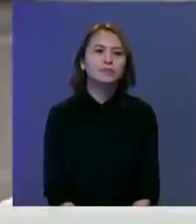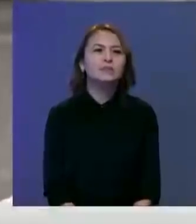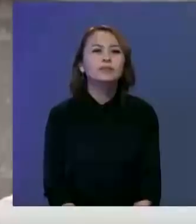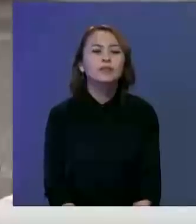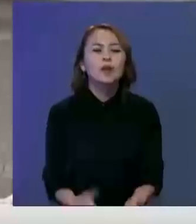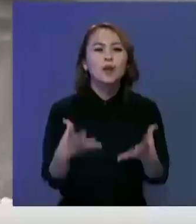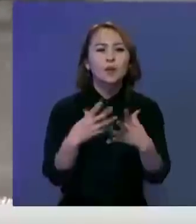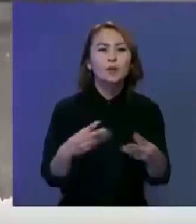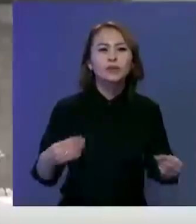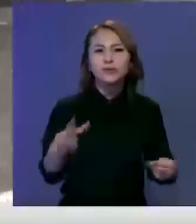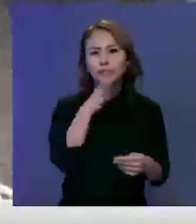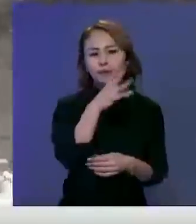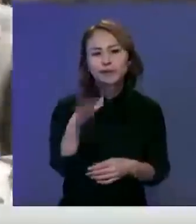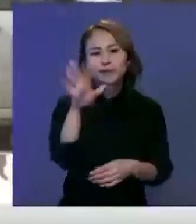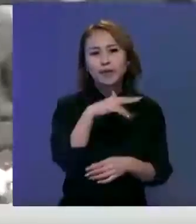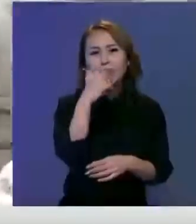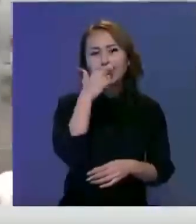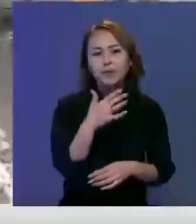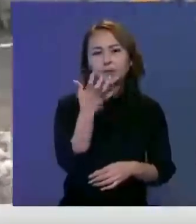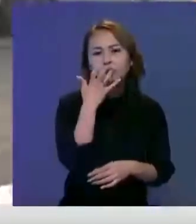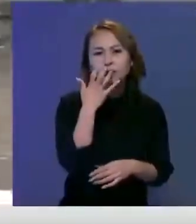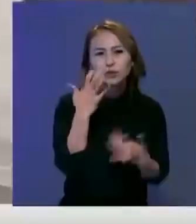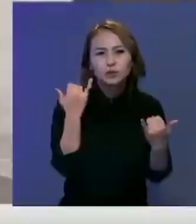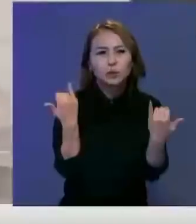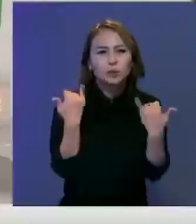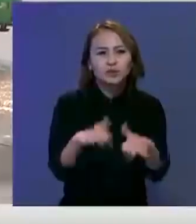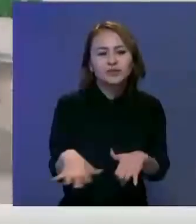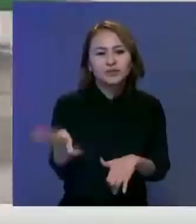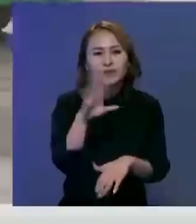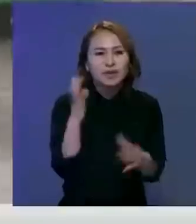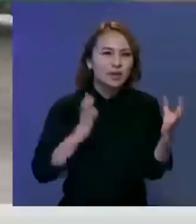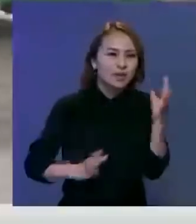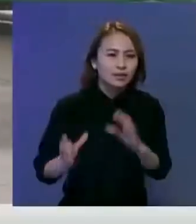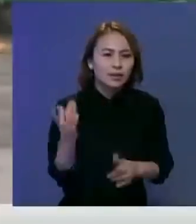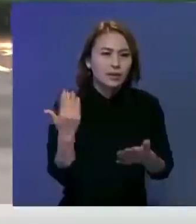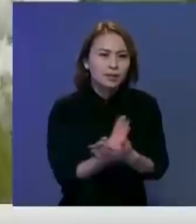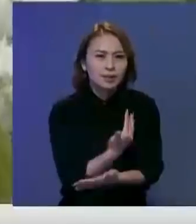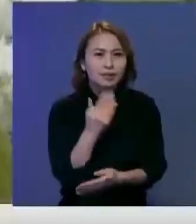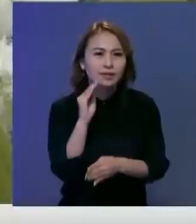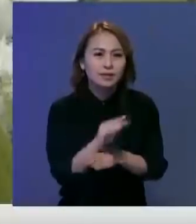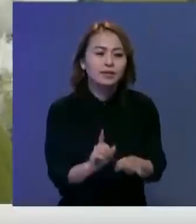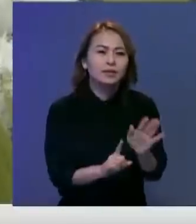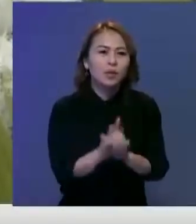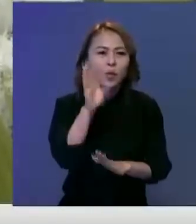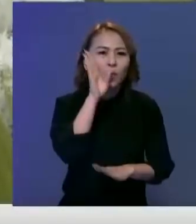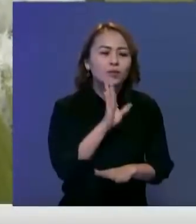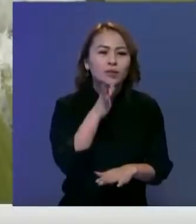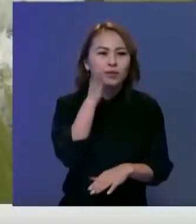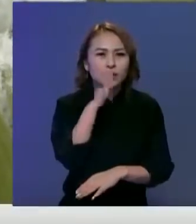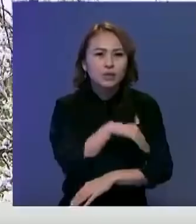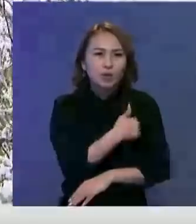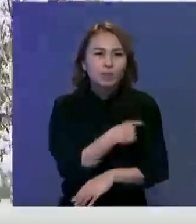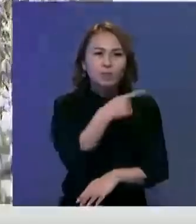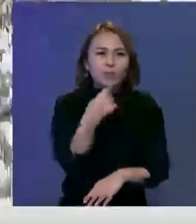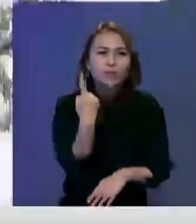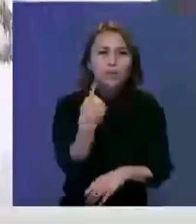Көктемінің жаймашуақ күндеріне үйреніп қалған алматылықтардың бүгін таңызардың ұқыстық кейіндерін қайта шығаруына туыра келді. Таңыртенгі уақытта ауа температурасы